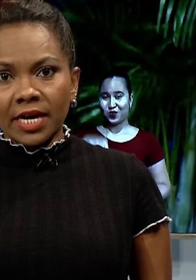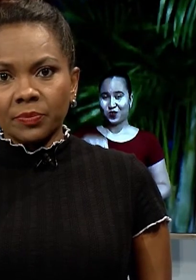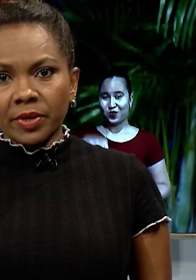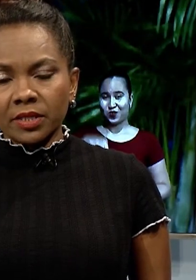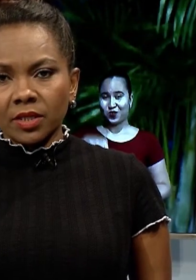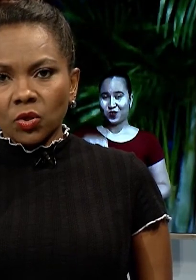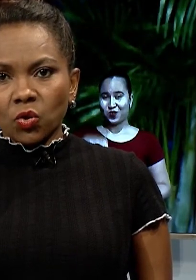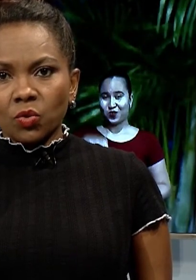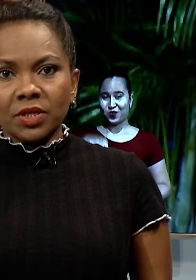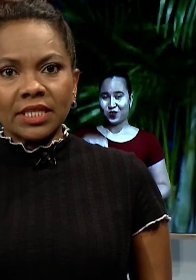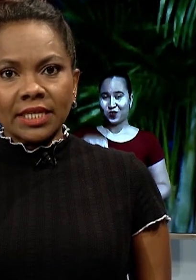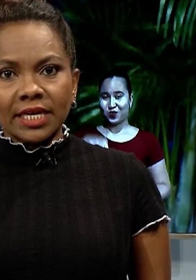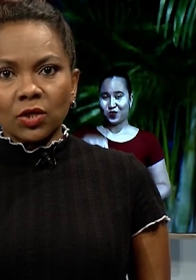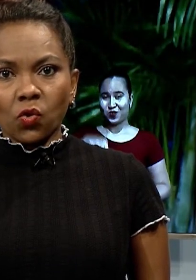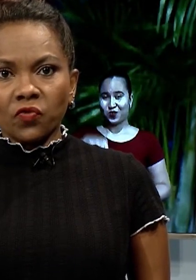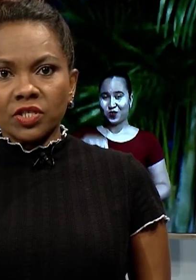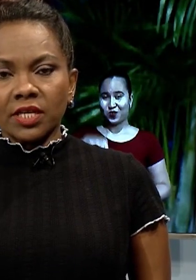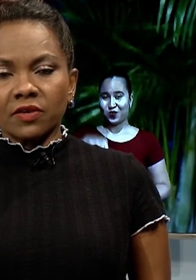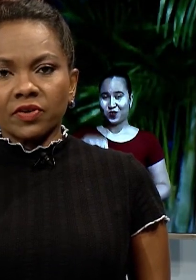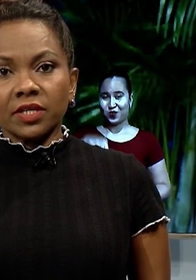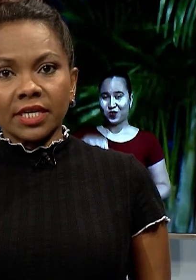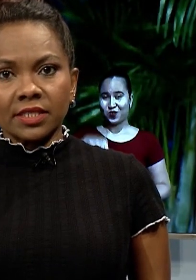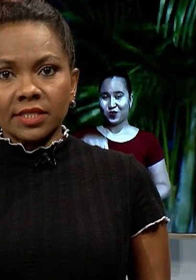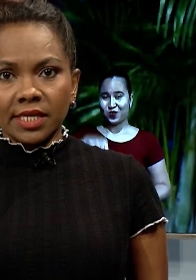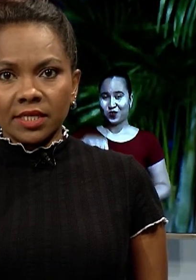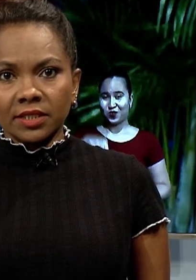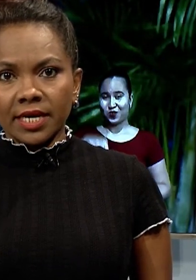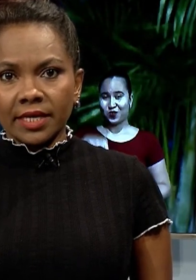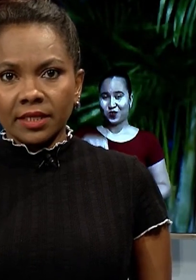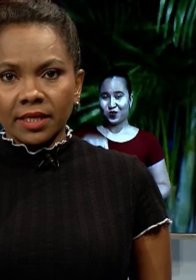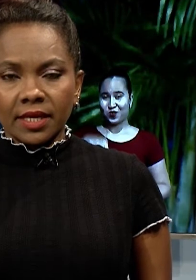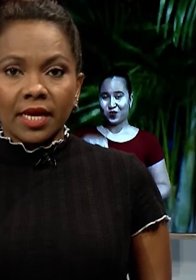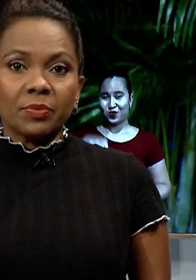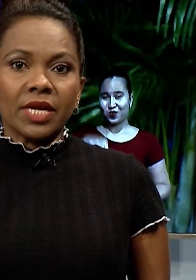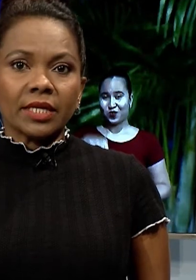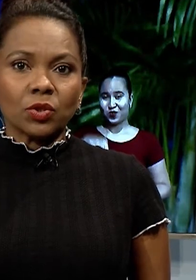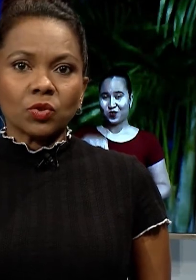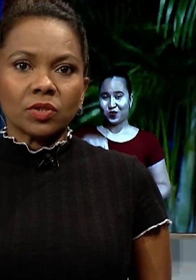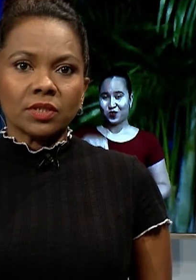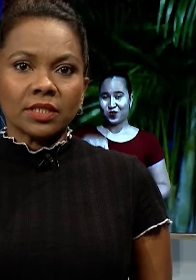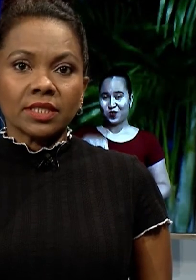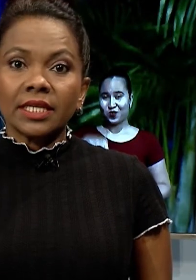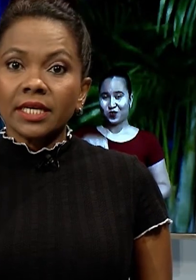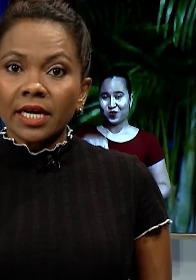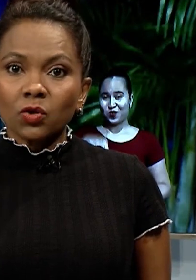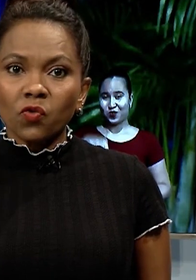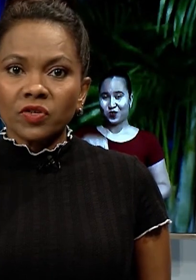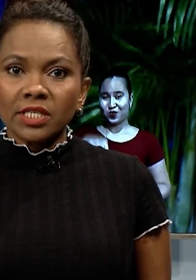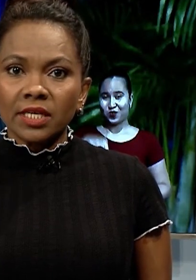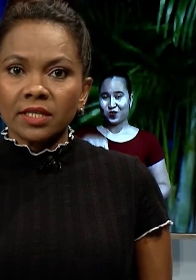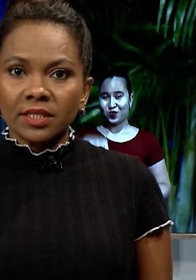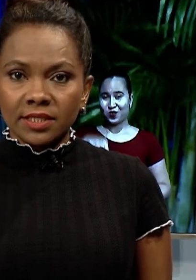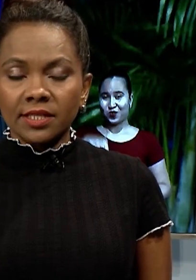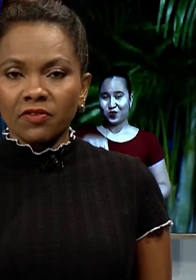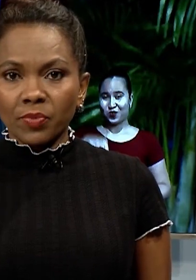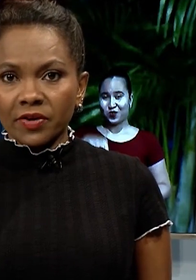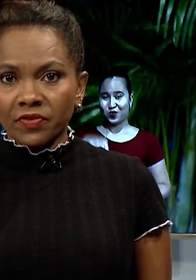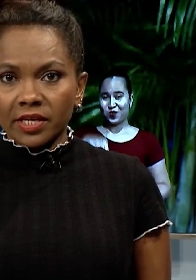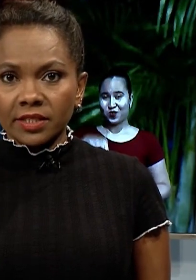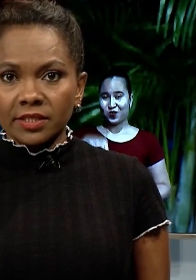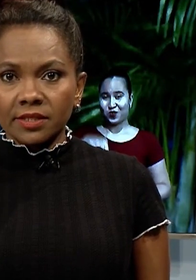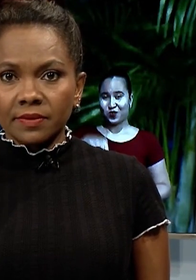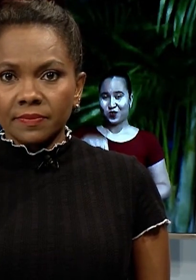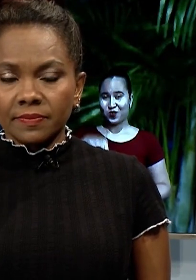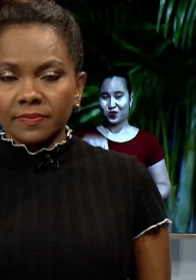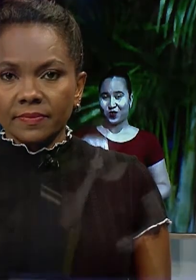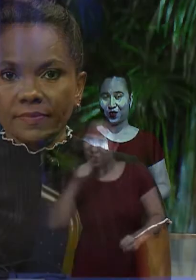plan van aanpak om het illegaal oversteken van de grens tegen te gaan. Hij benadrukte dat het illegaal oversteken een strafbaar